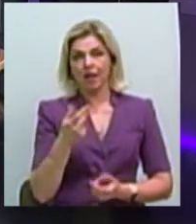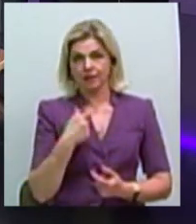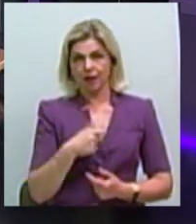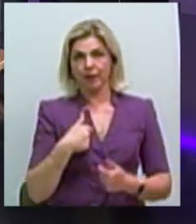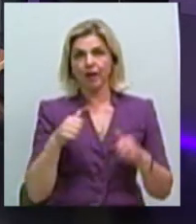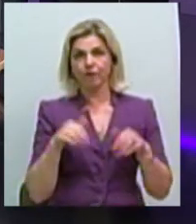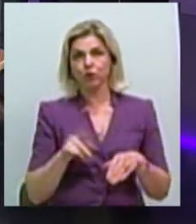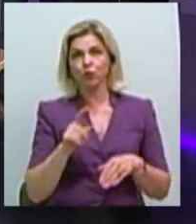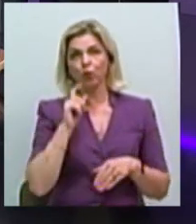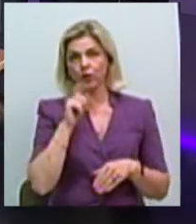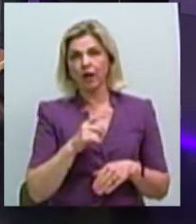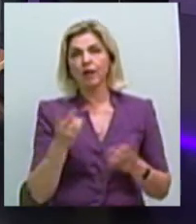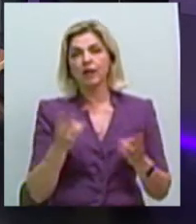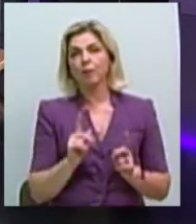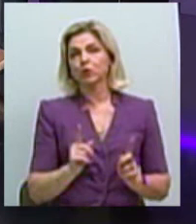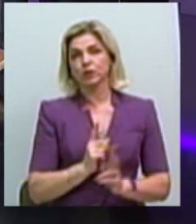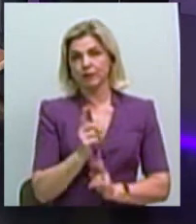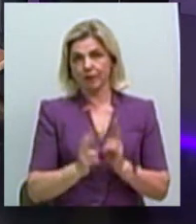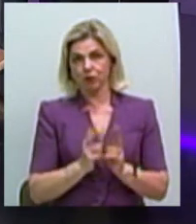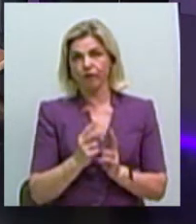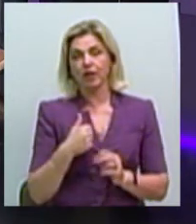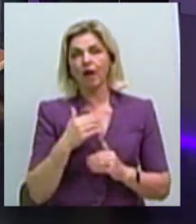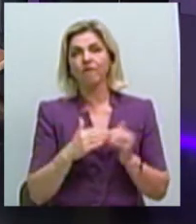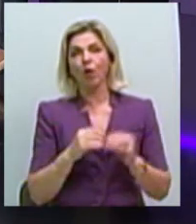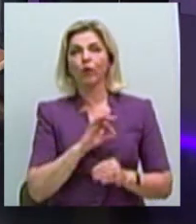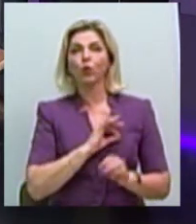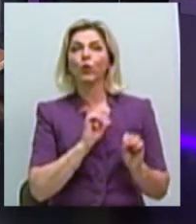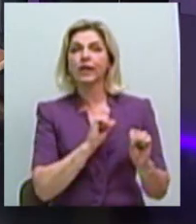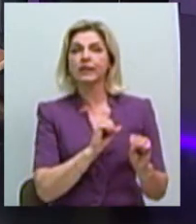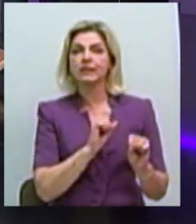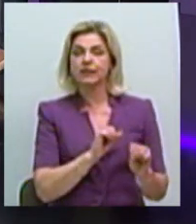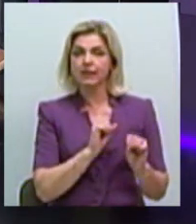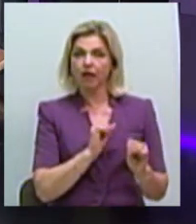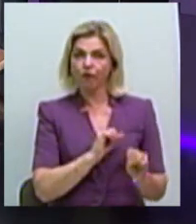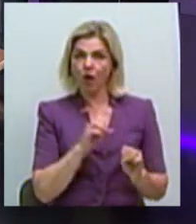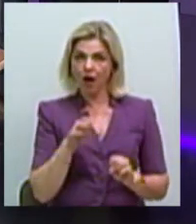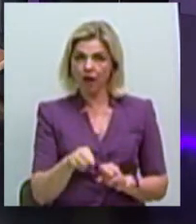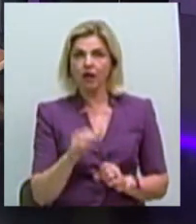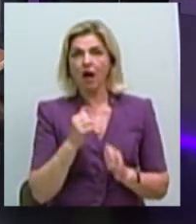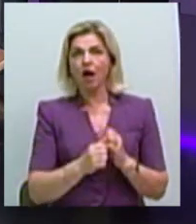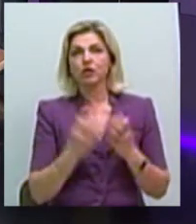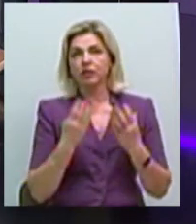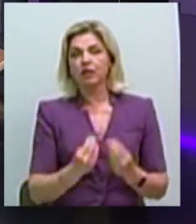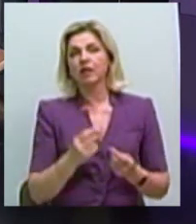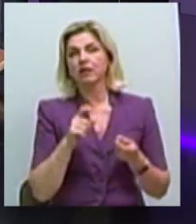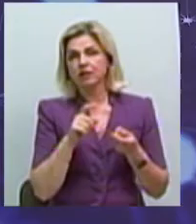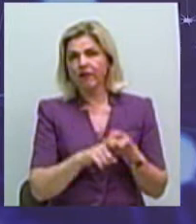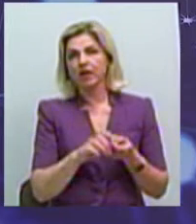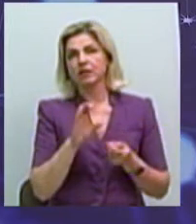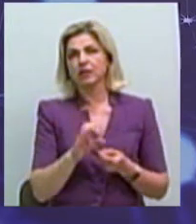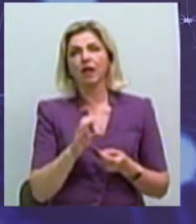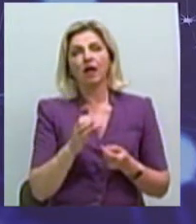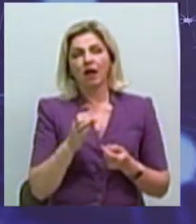в країні потрібно щось змінювати. Я фаховий юрист, адвокат. Я майже щодня стикаюся з недосконалістю